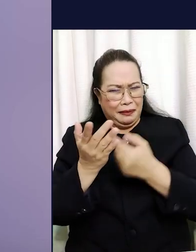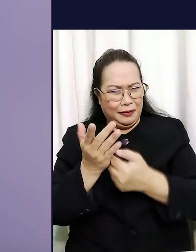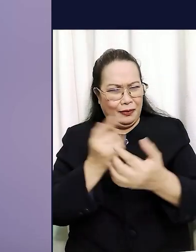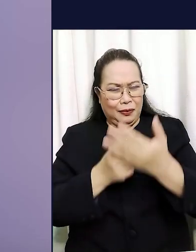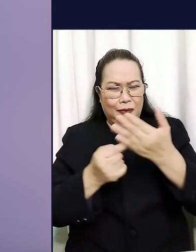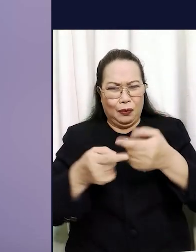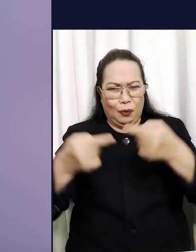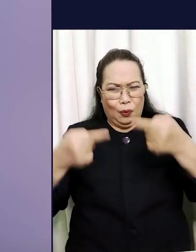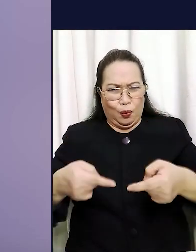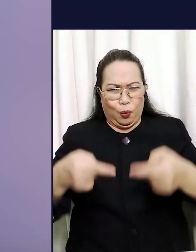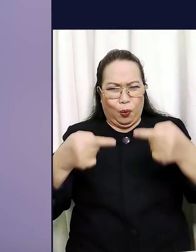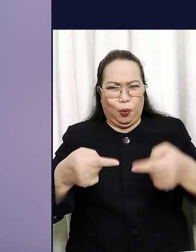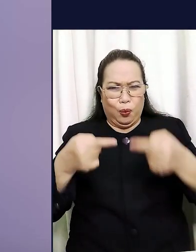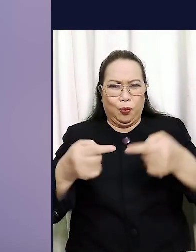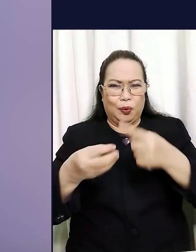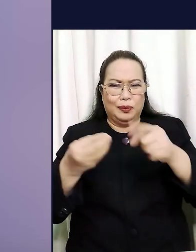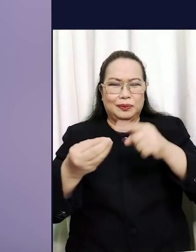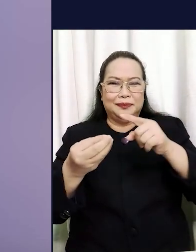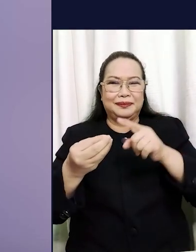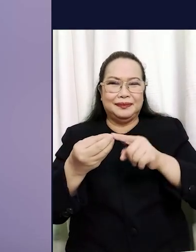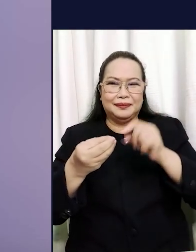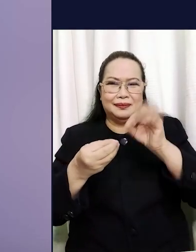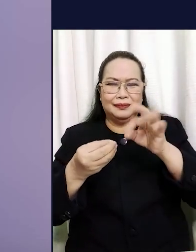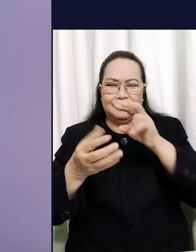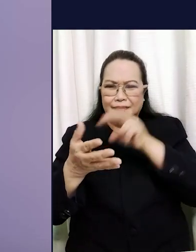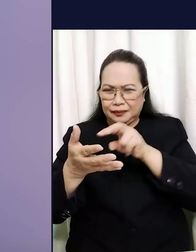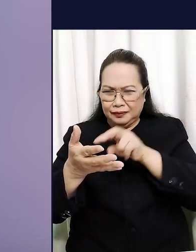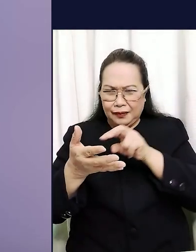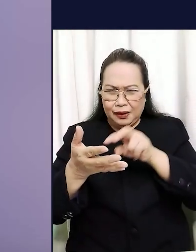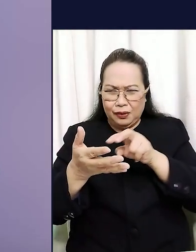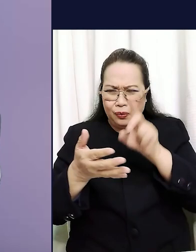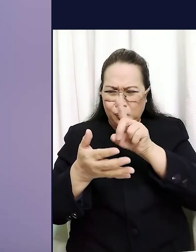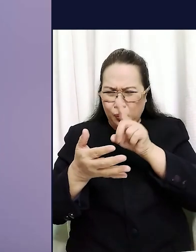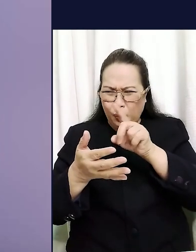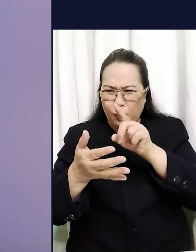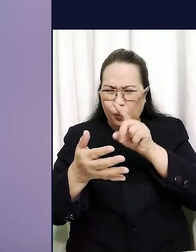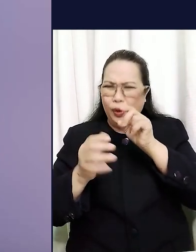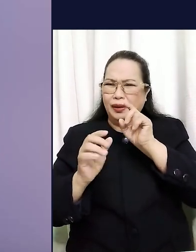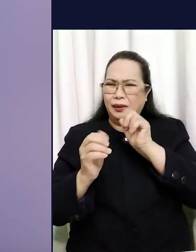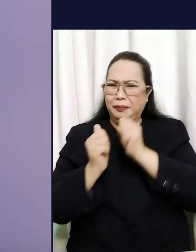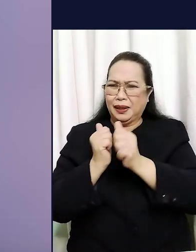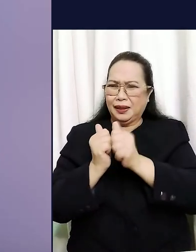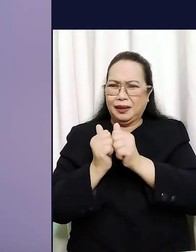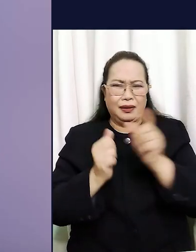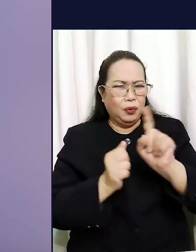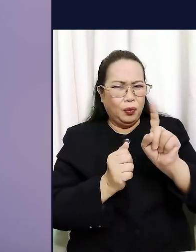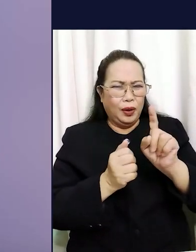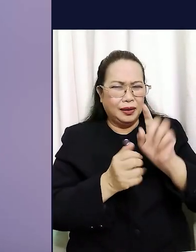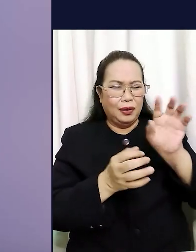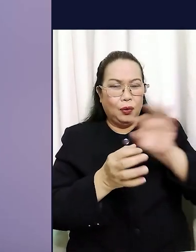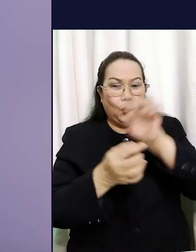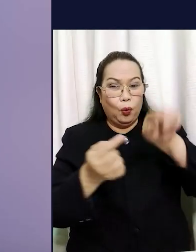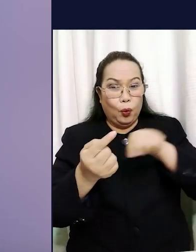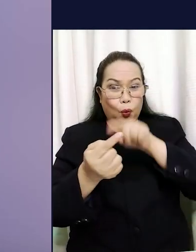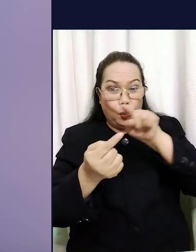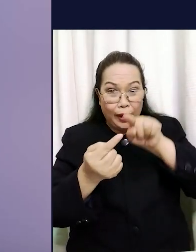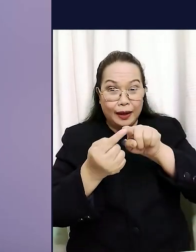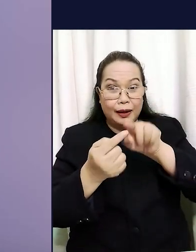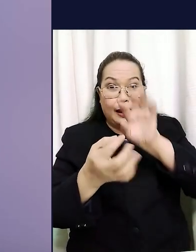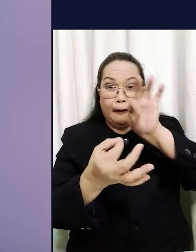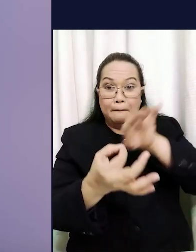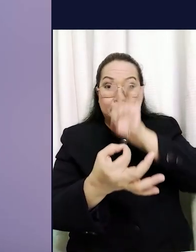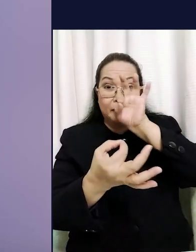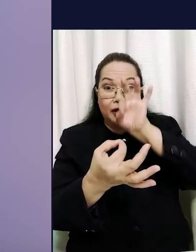ang pinagtatalunan ng marami at meron akong ilang mga binasa tinignan kung ano ba ang interpretation ng when the